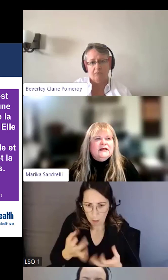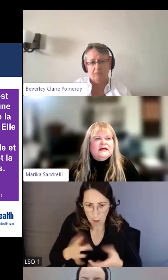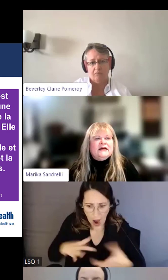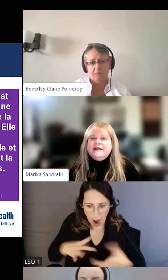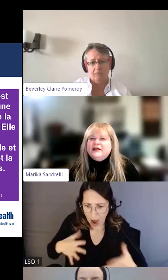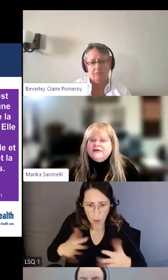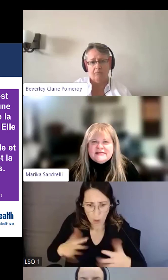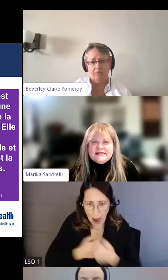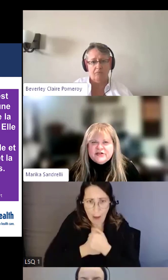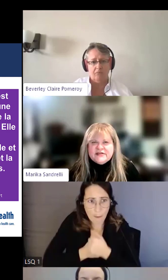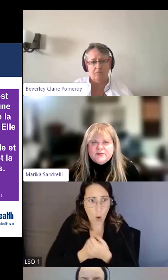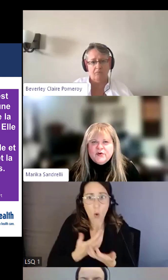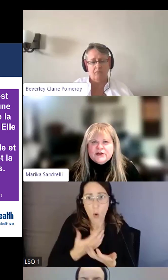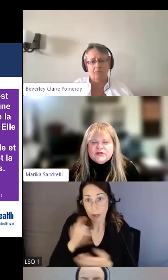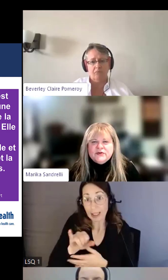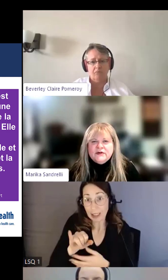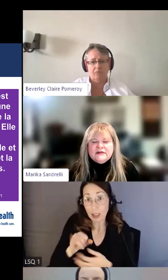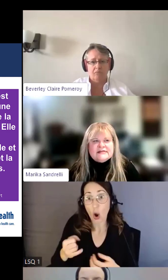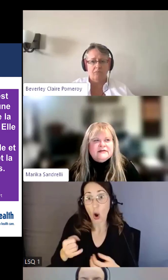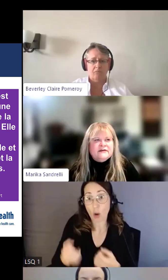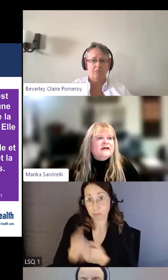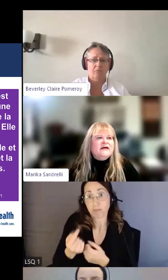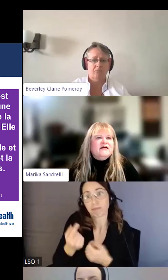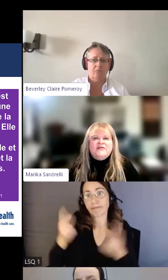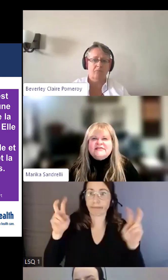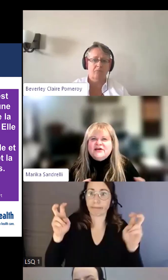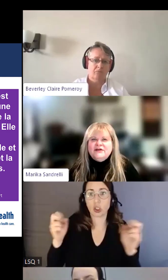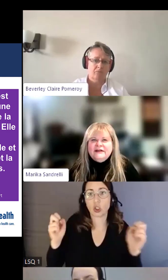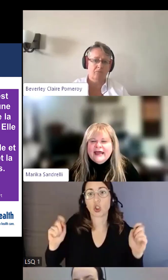des relations, il y a